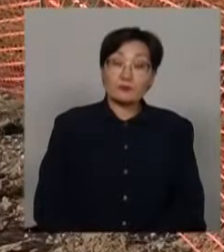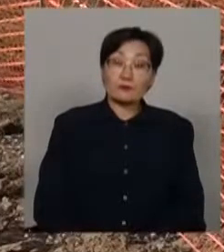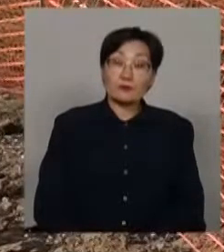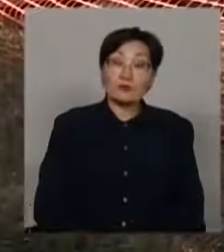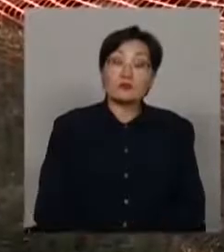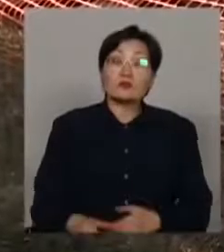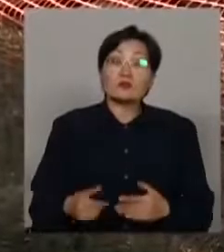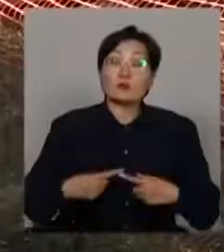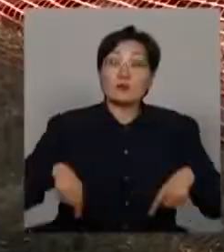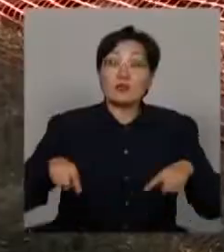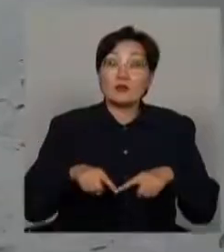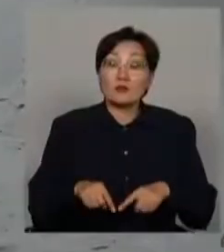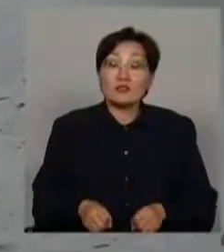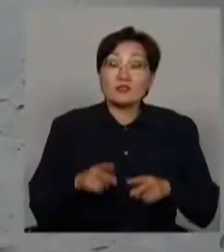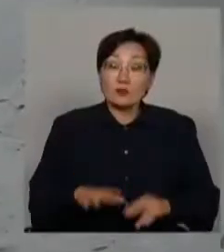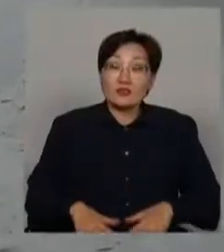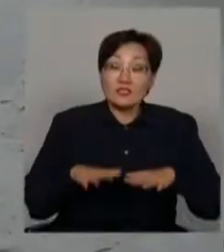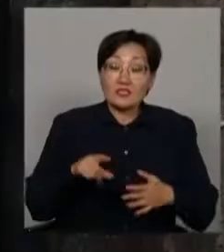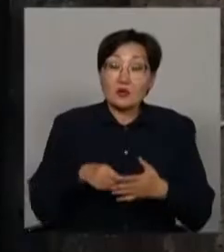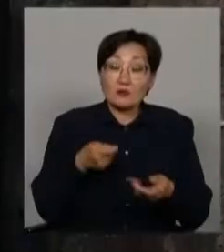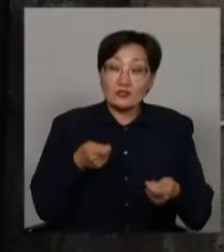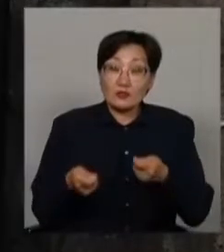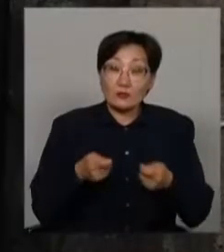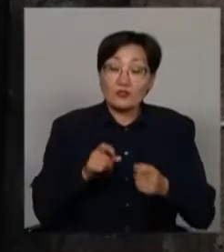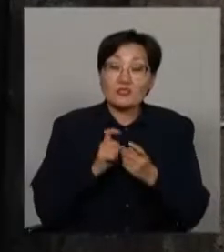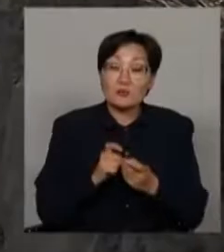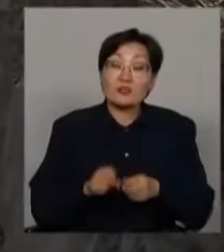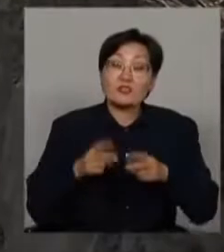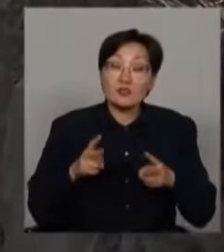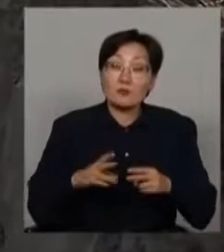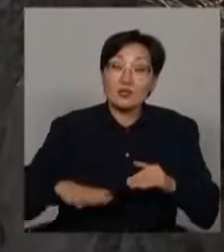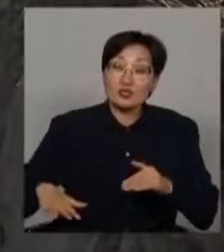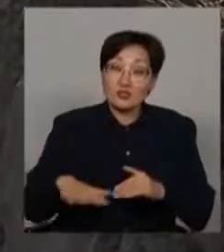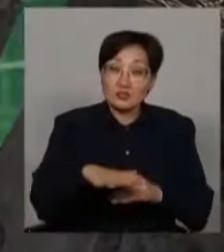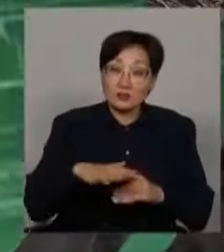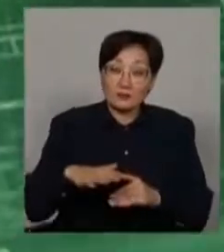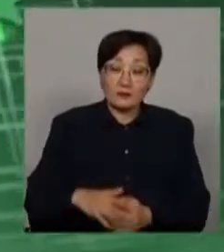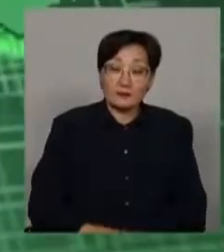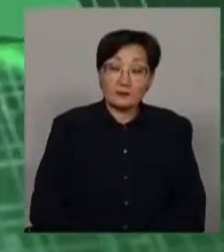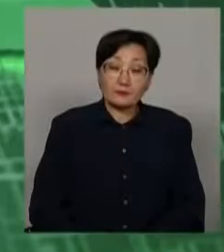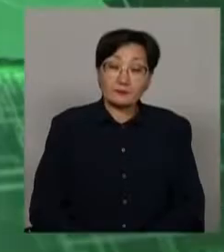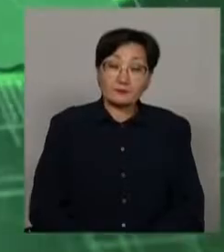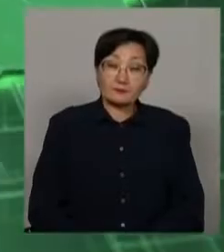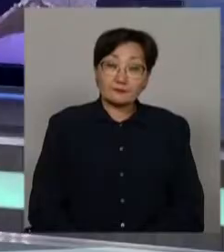Зона с риском подтопления. Как городские власти борются с опасными участками?